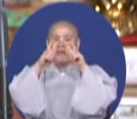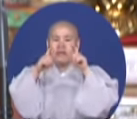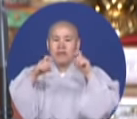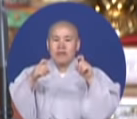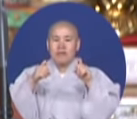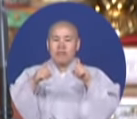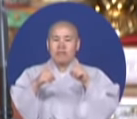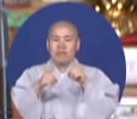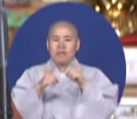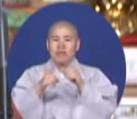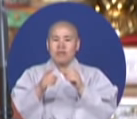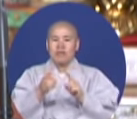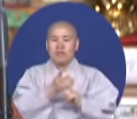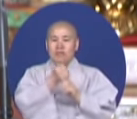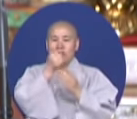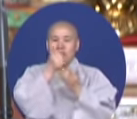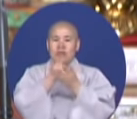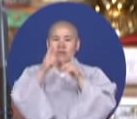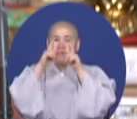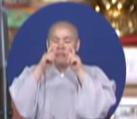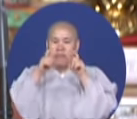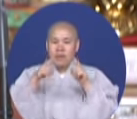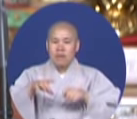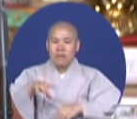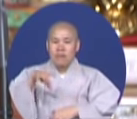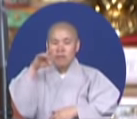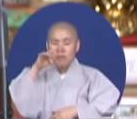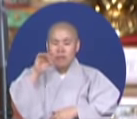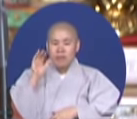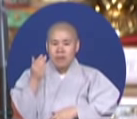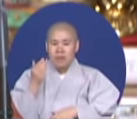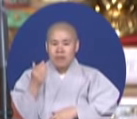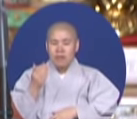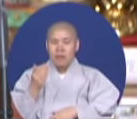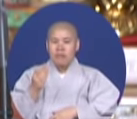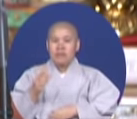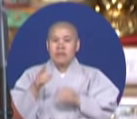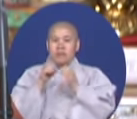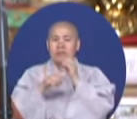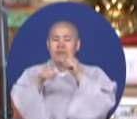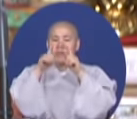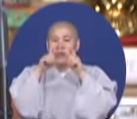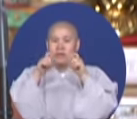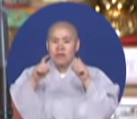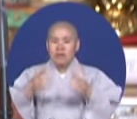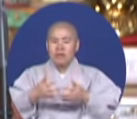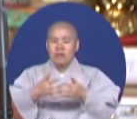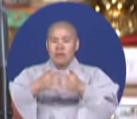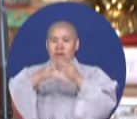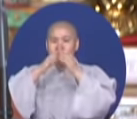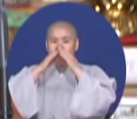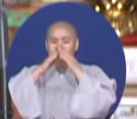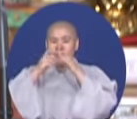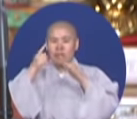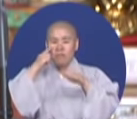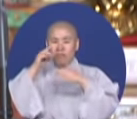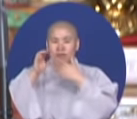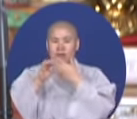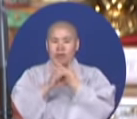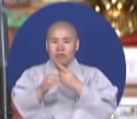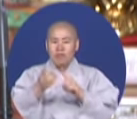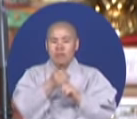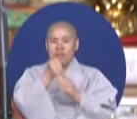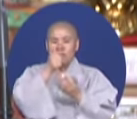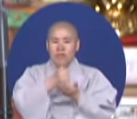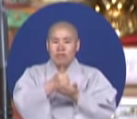탑상이라고 그래요. 본래 불탑이 먼저거든요. 그래서 우리 지금 사찰 건립을 보면